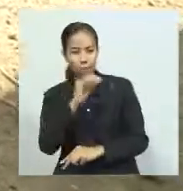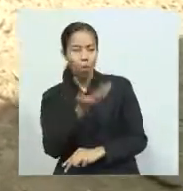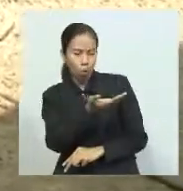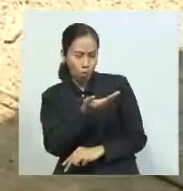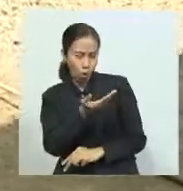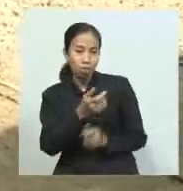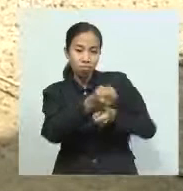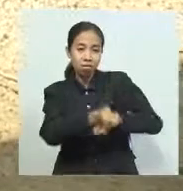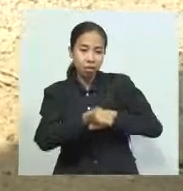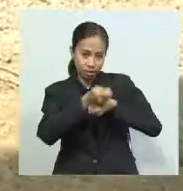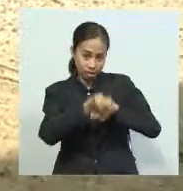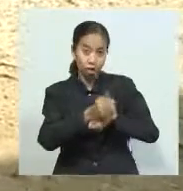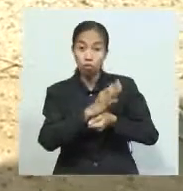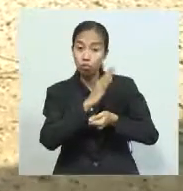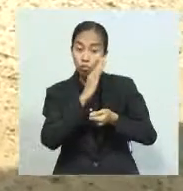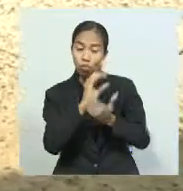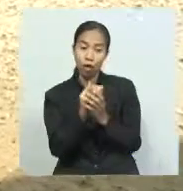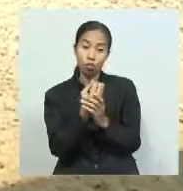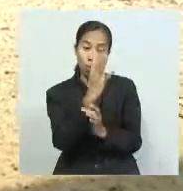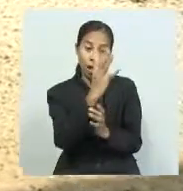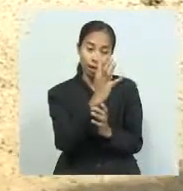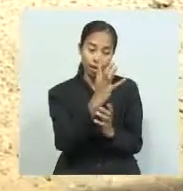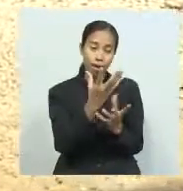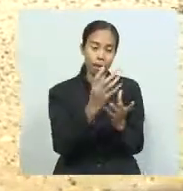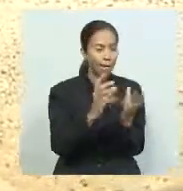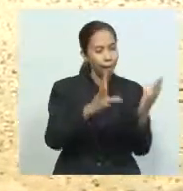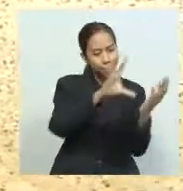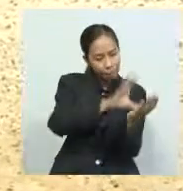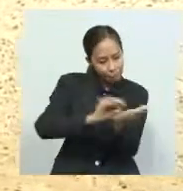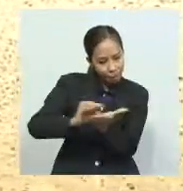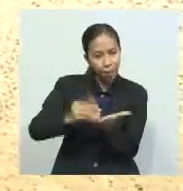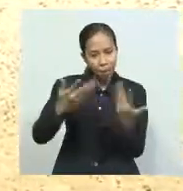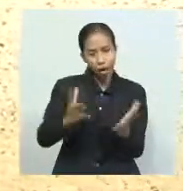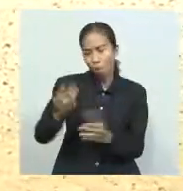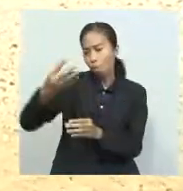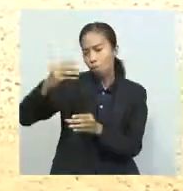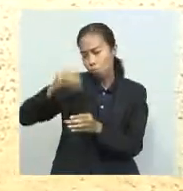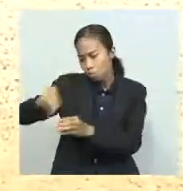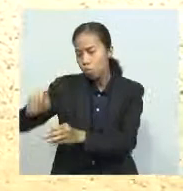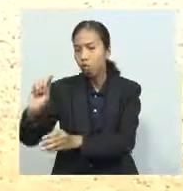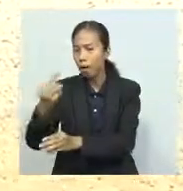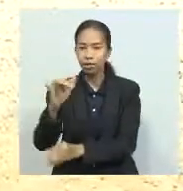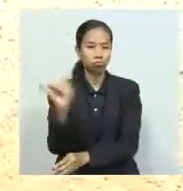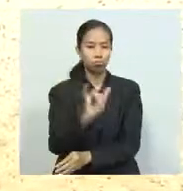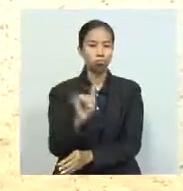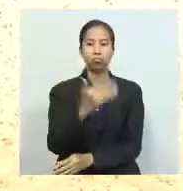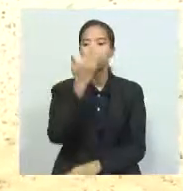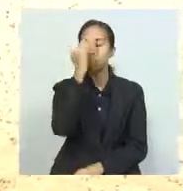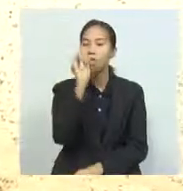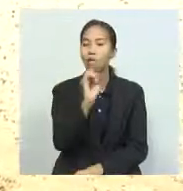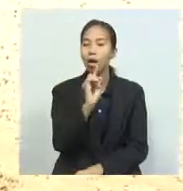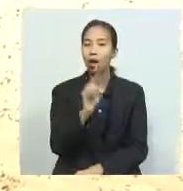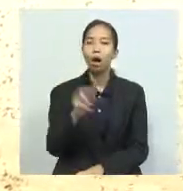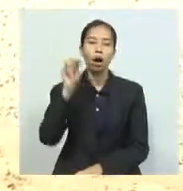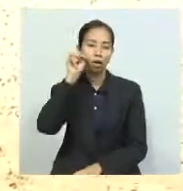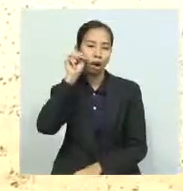นี้ถ้าเก็บเกี่ยวเสร็จแล้วอย่าเพาะปลูกนะครับเพราะว่าไม่เช่นนั้นจะทำให้น้ำที่